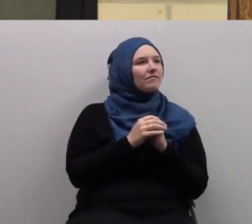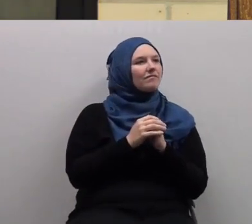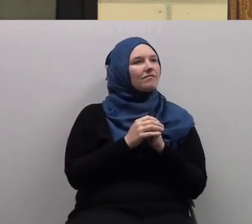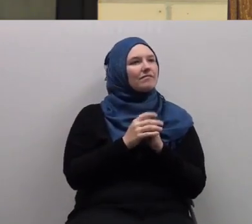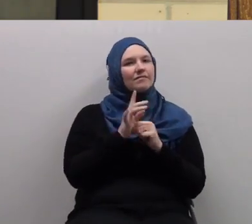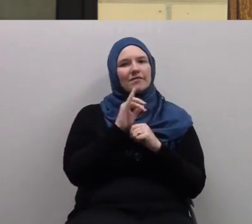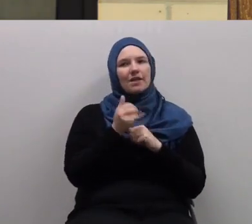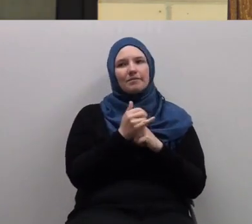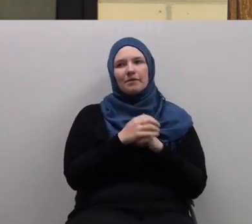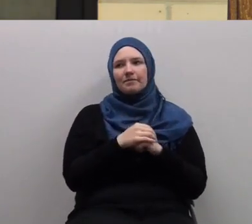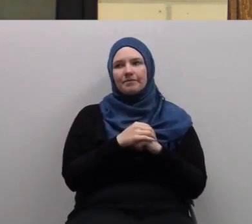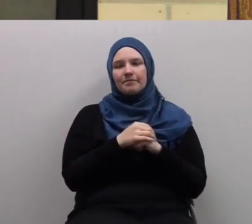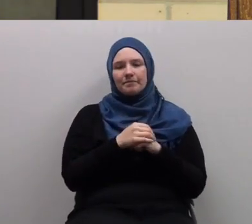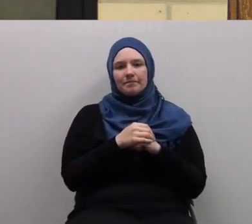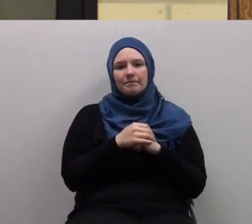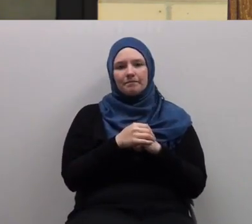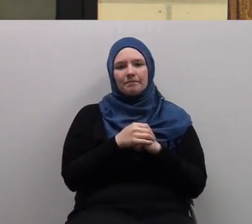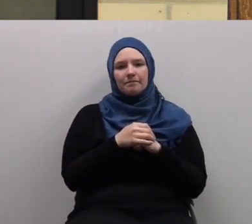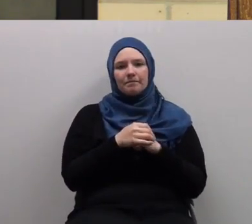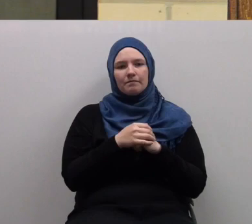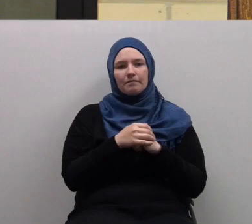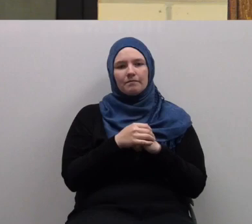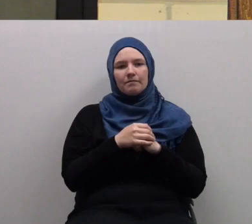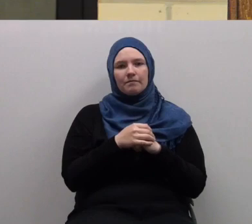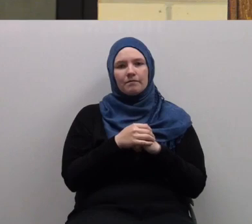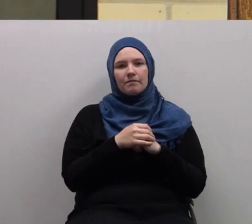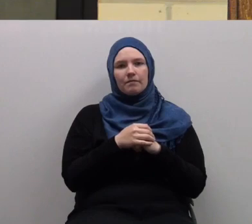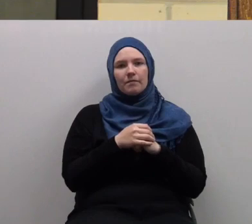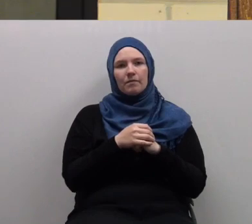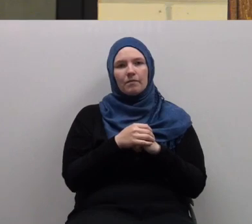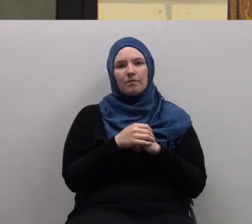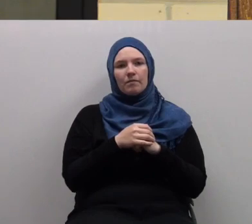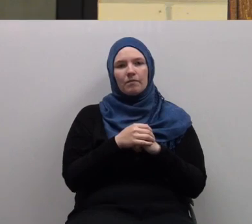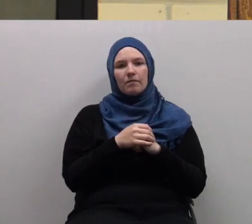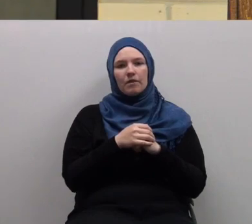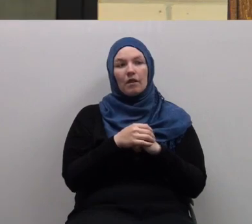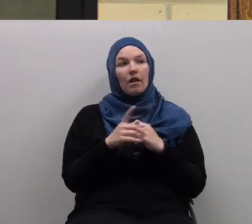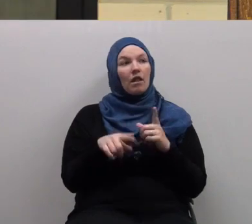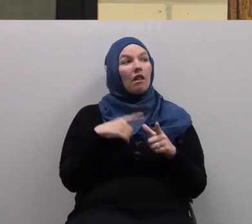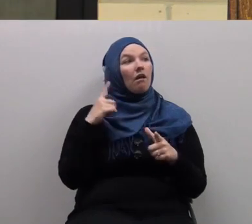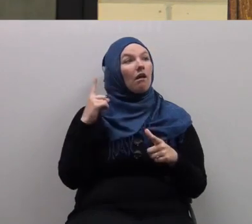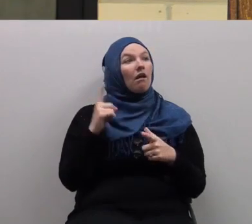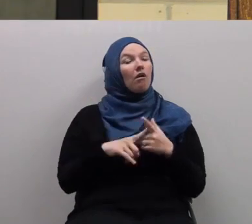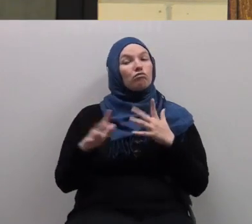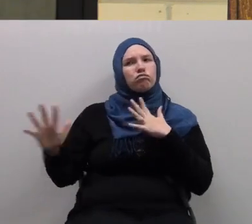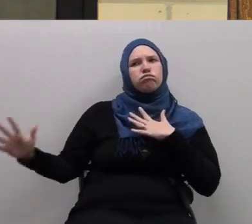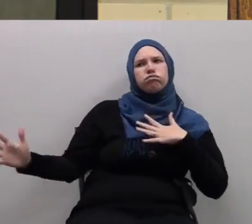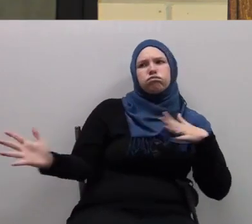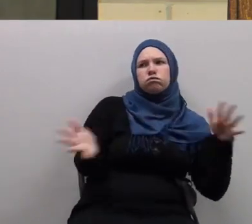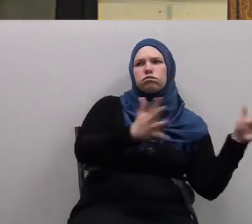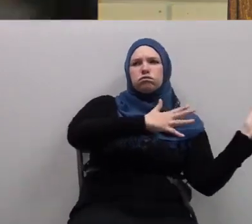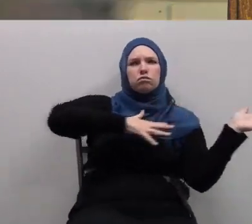جَاءَتْهَا رِيحٌ عَاصِفٌ. Gusty winds started to come in.